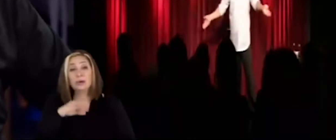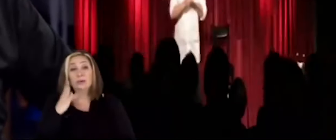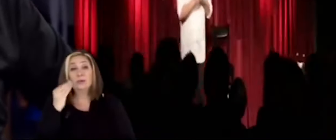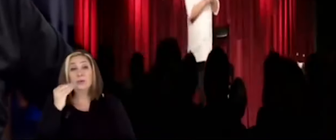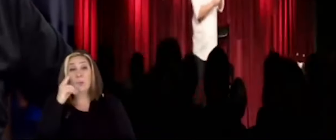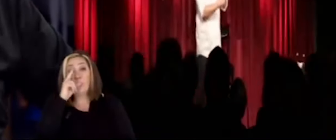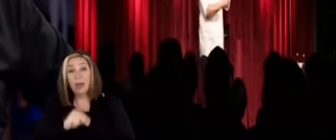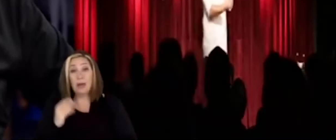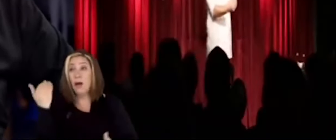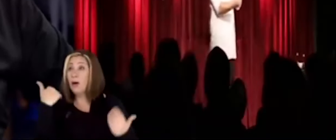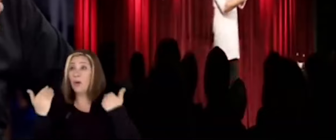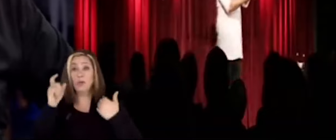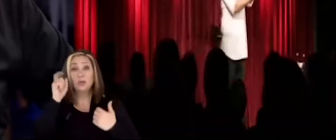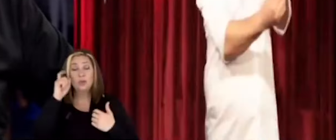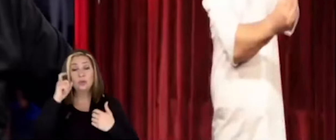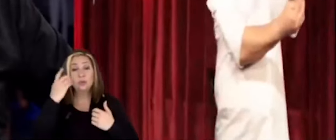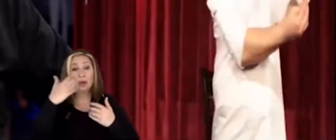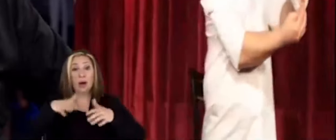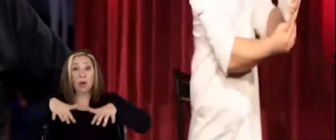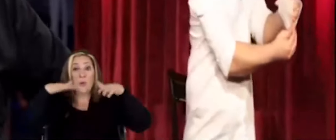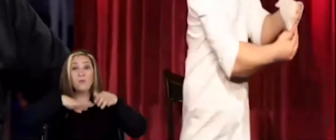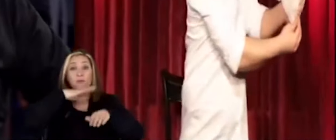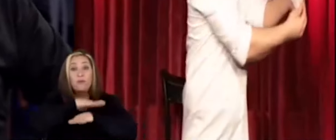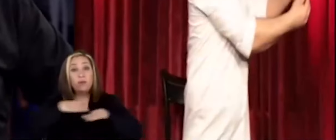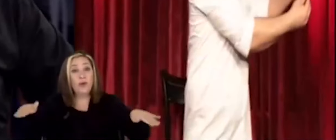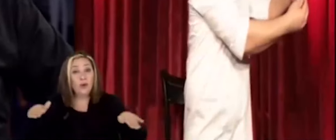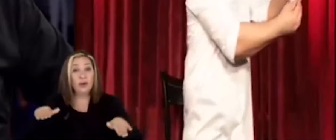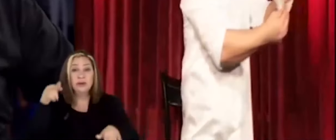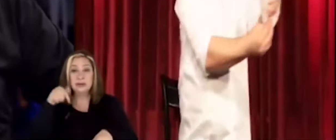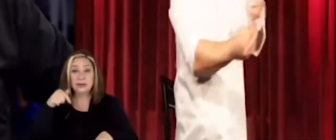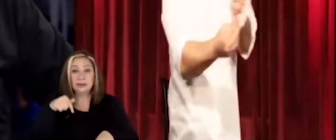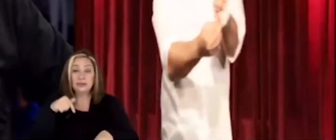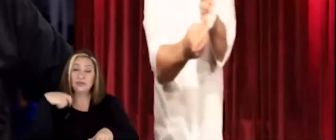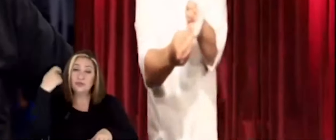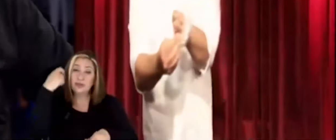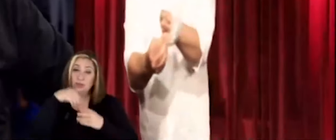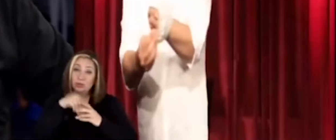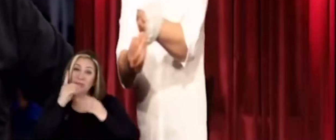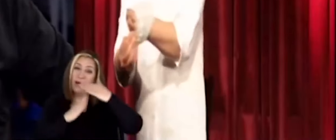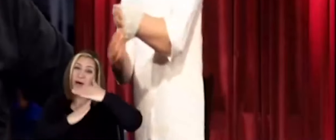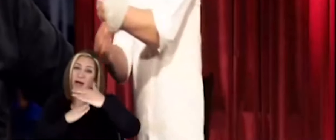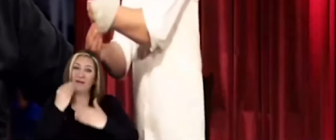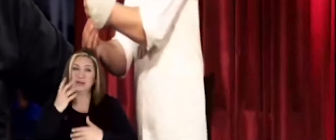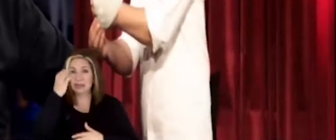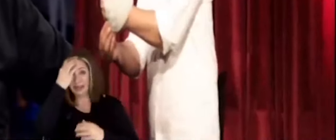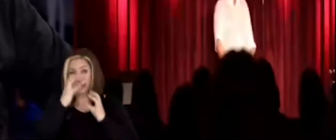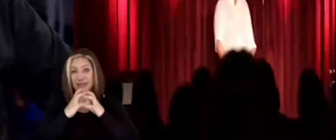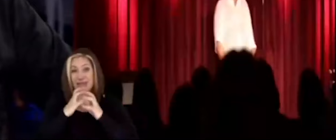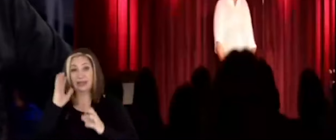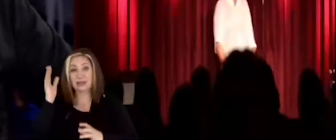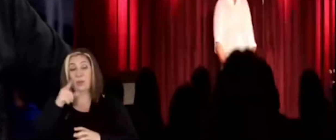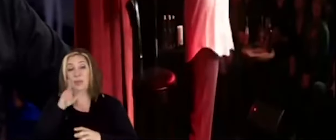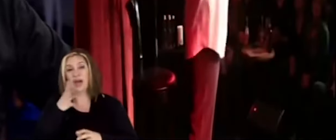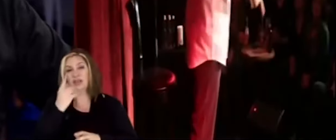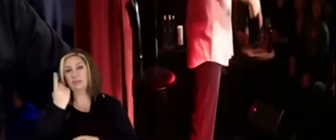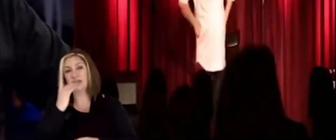çok güzel gitmeye başladı. 9 gösteride hep kapalı gişe gitti. Çok iyi. Evet şimdi ama film için bir ara vereceğiz yani Hindistan'a gideceğiz. Ha çünkü. Bir de böyle